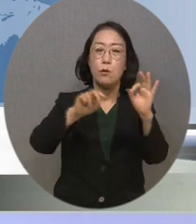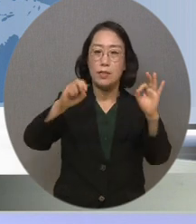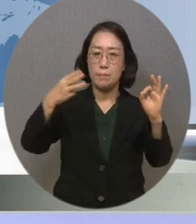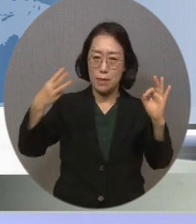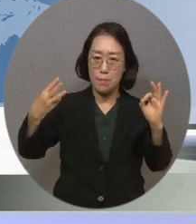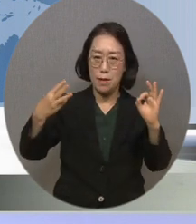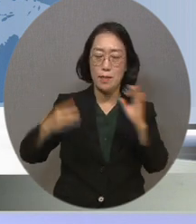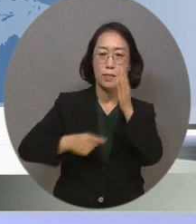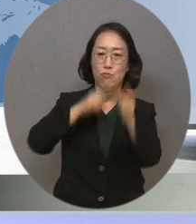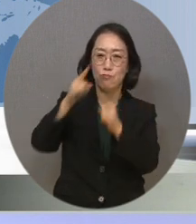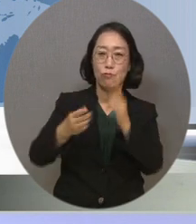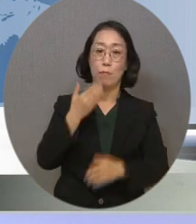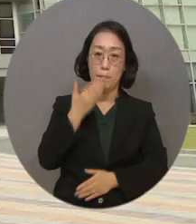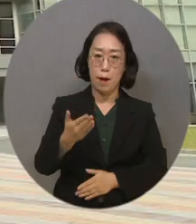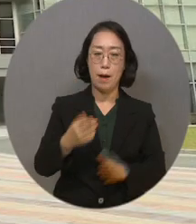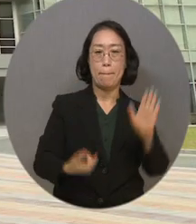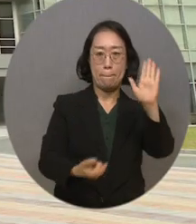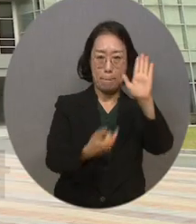받습니다.